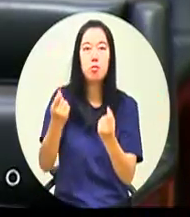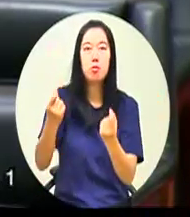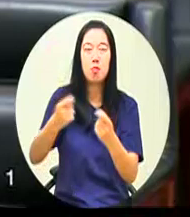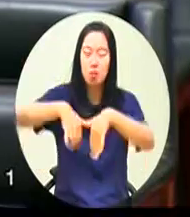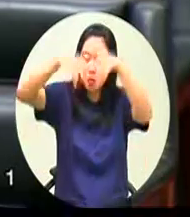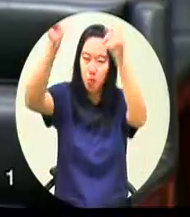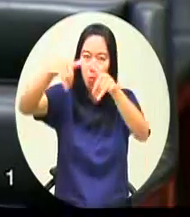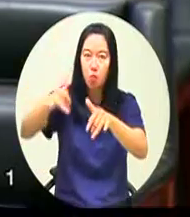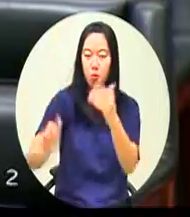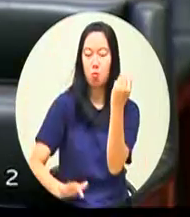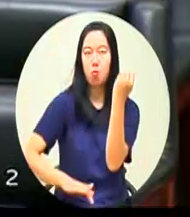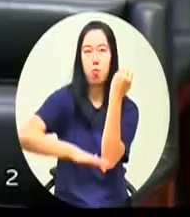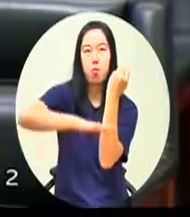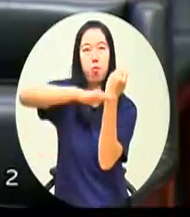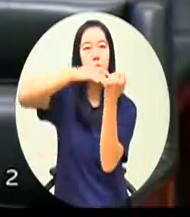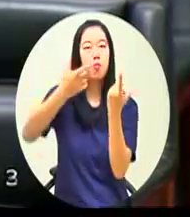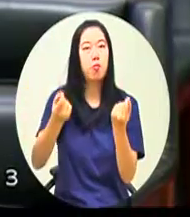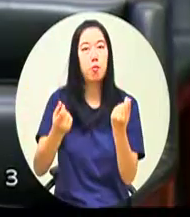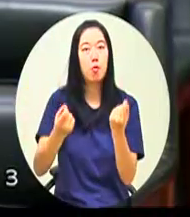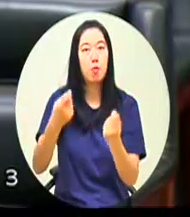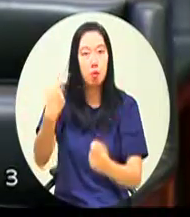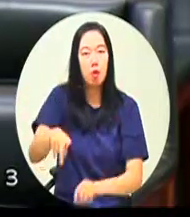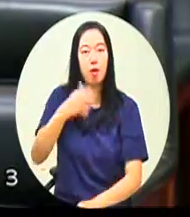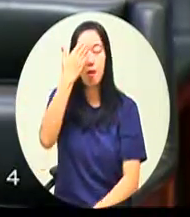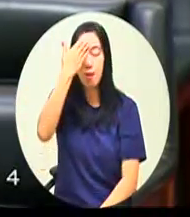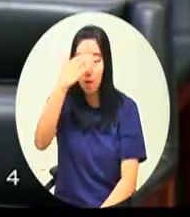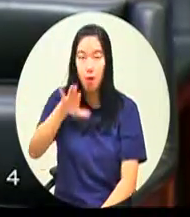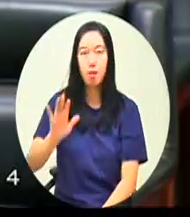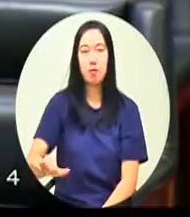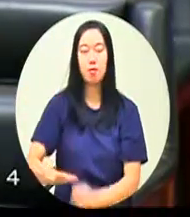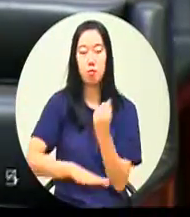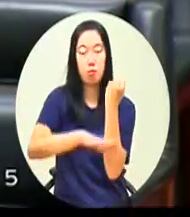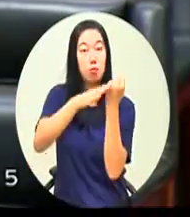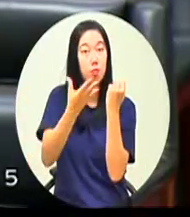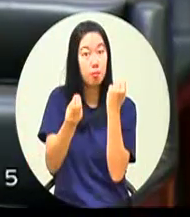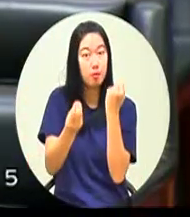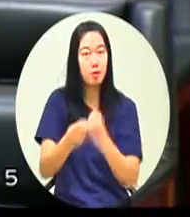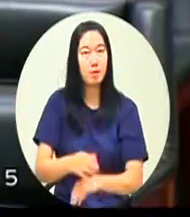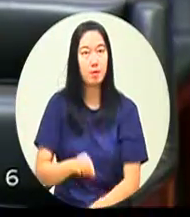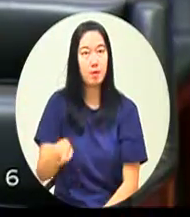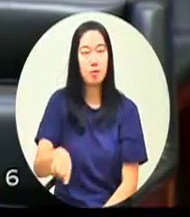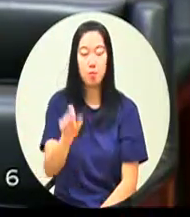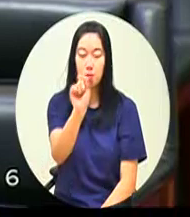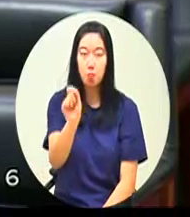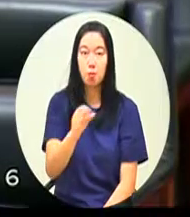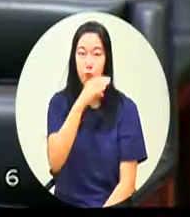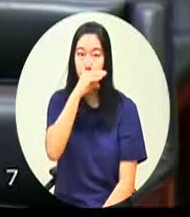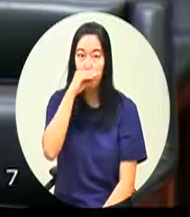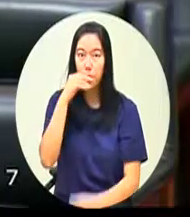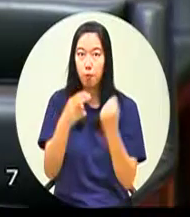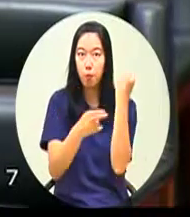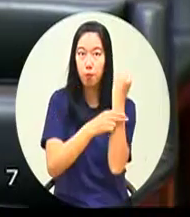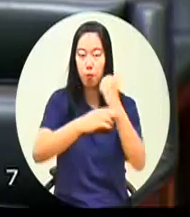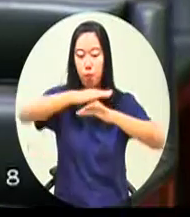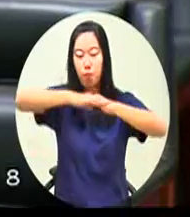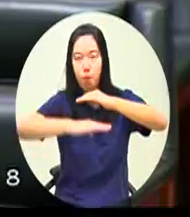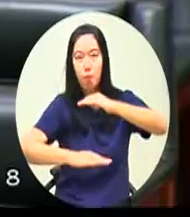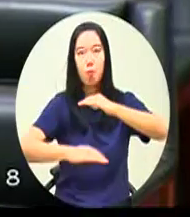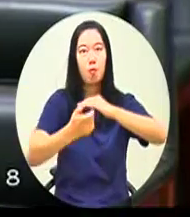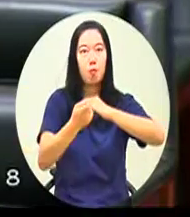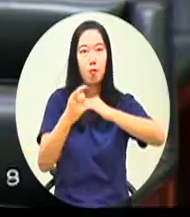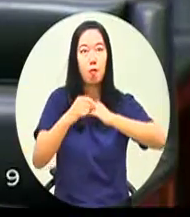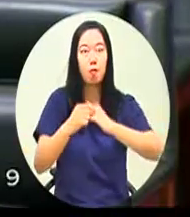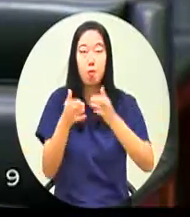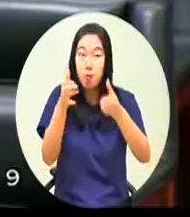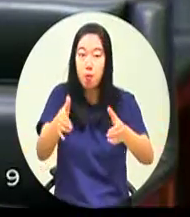拢一定淹水。毋过嘛是好个，再拢无淹水，只是讲可能比小里遐较低出啦。针对这住房处